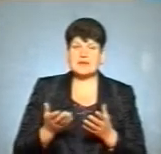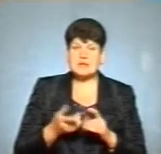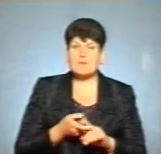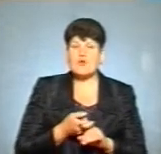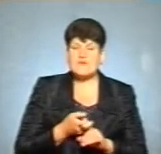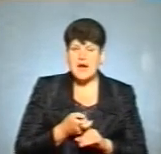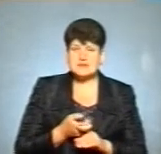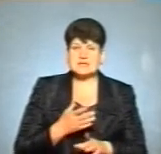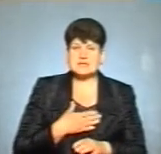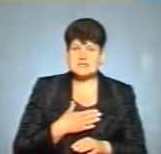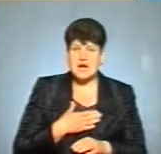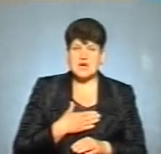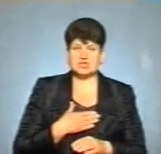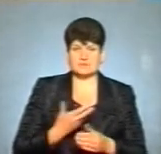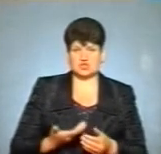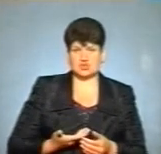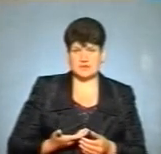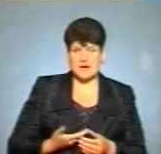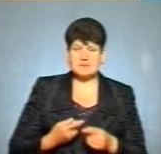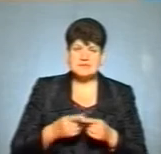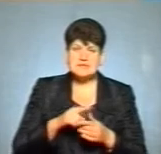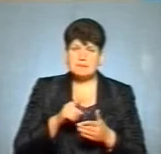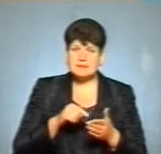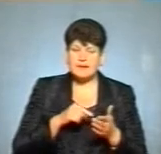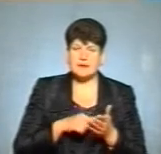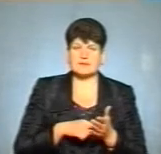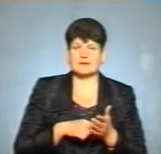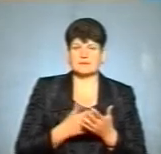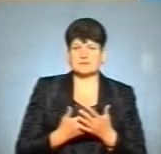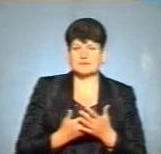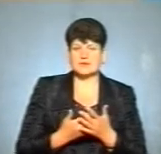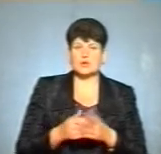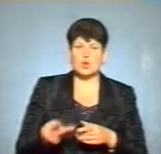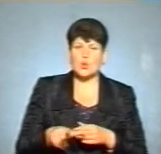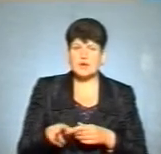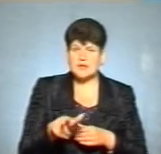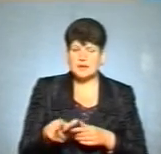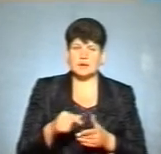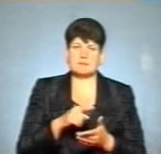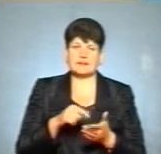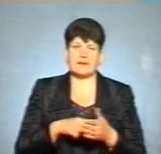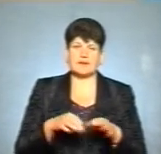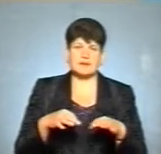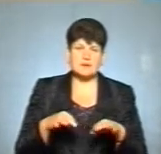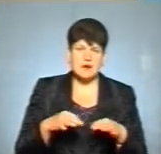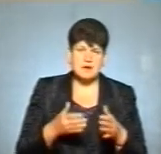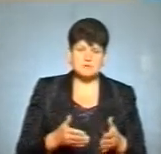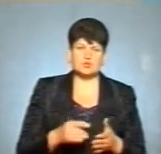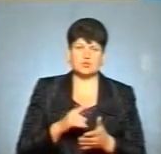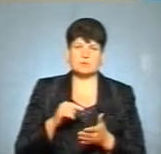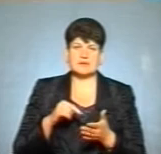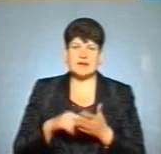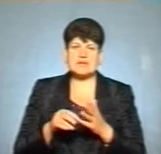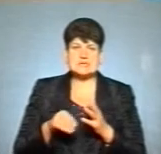пов'язані практично з нашим безпосереднім життям. Так? Це питання там, доріг, питання транспорту, питання